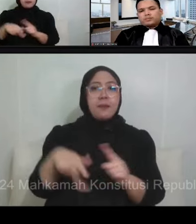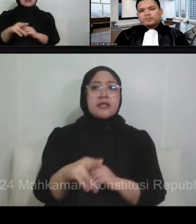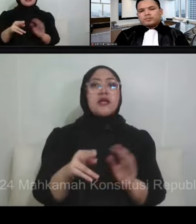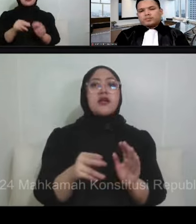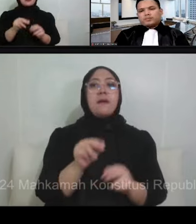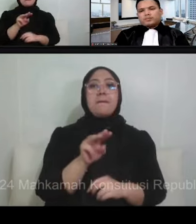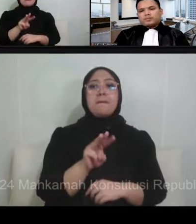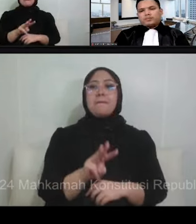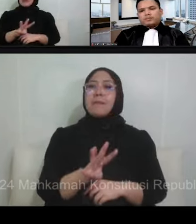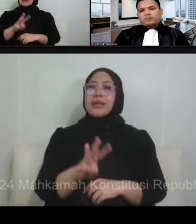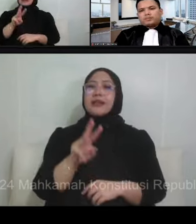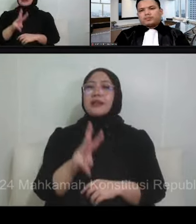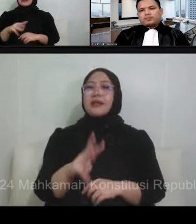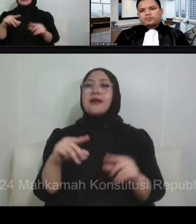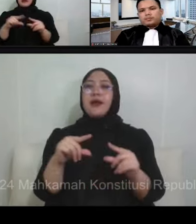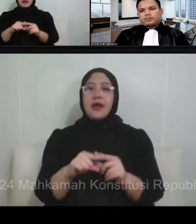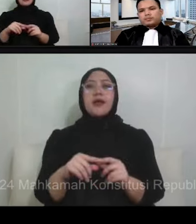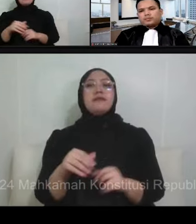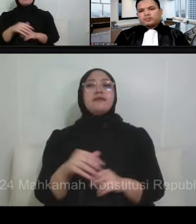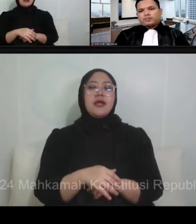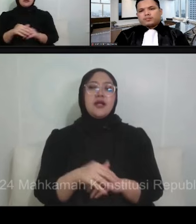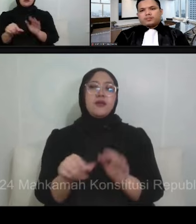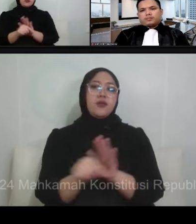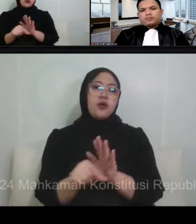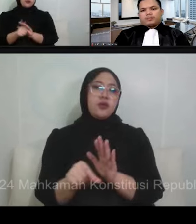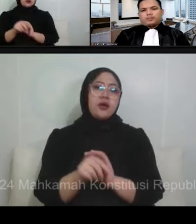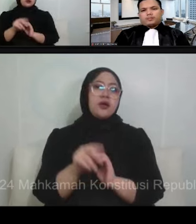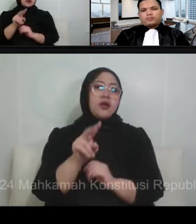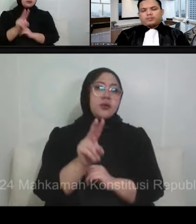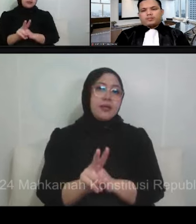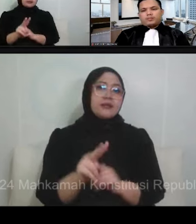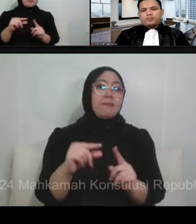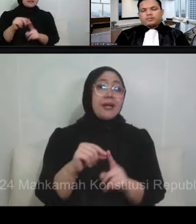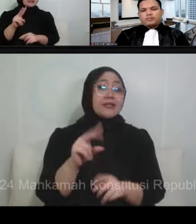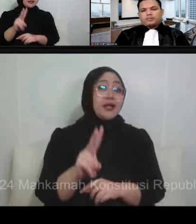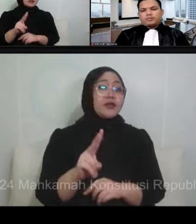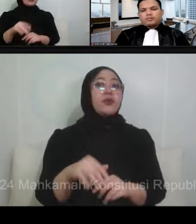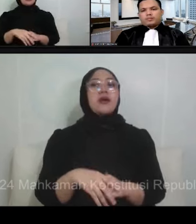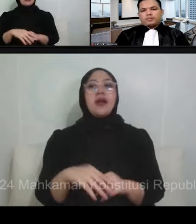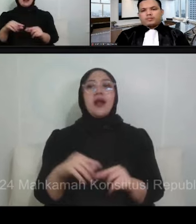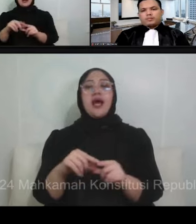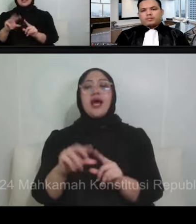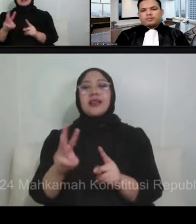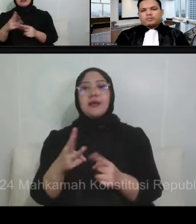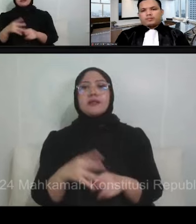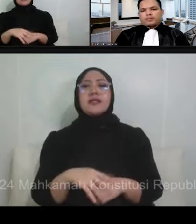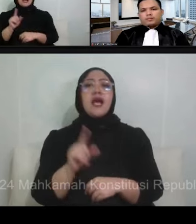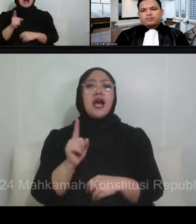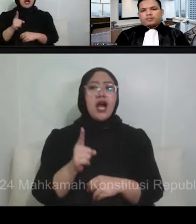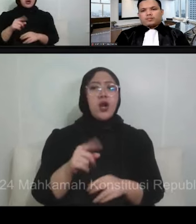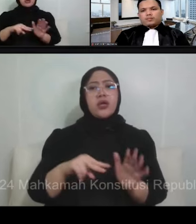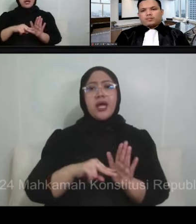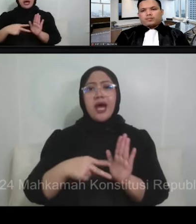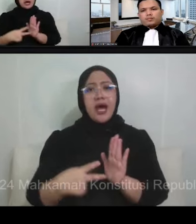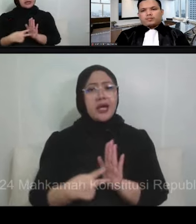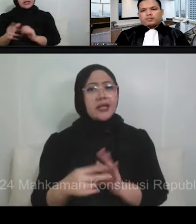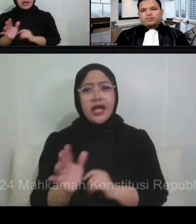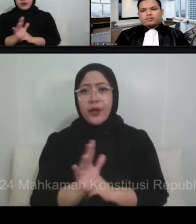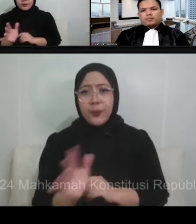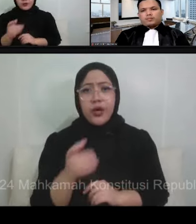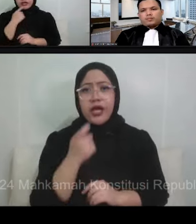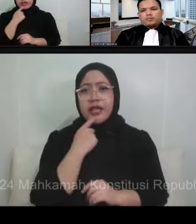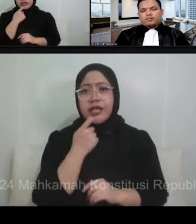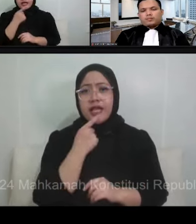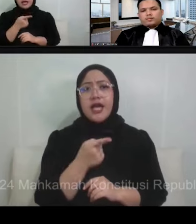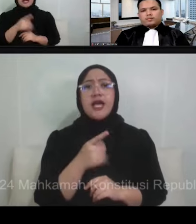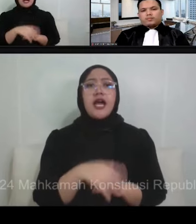7221 bertentangan dengan UD 1945 secara bersyarat dan tidak mempunyai kekuatan hukum mengikat sepanjang tidak dimaknai hanya berkenaan dengan hal-hal yang bersifat